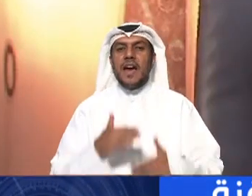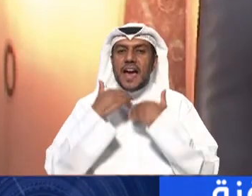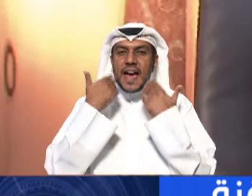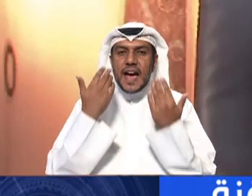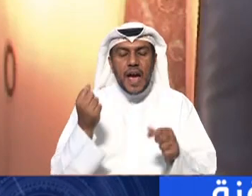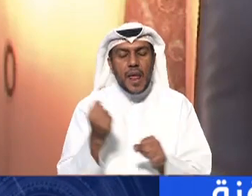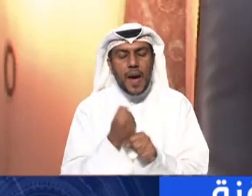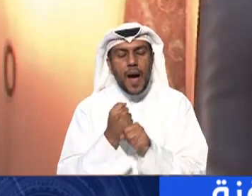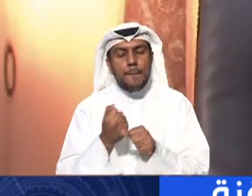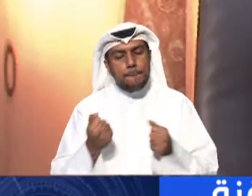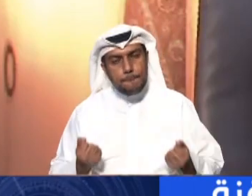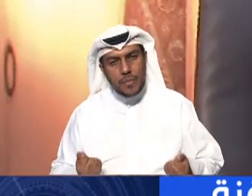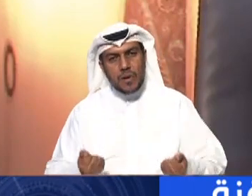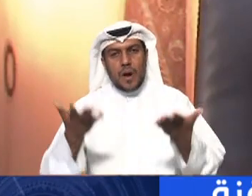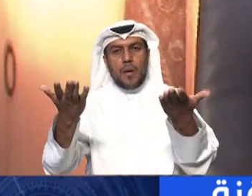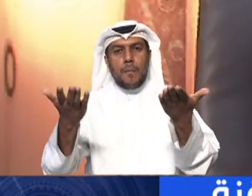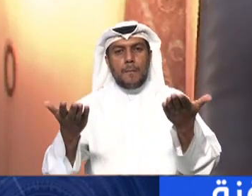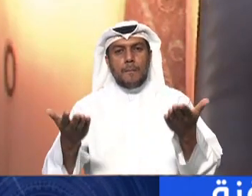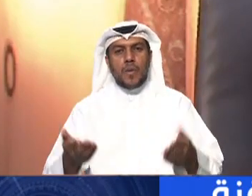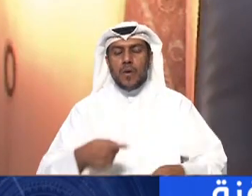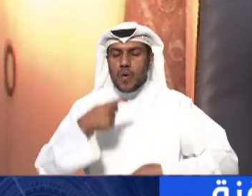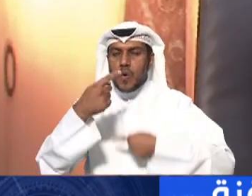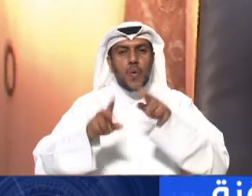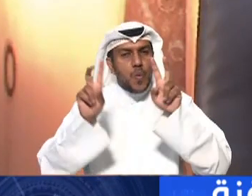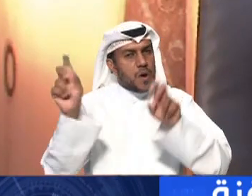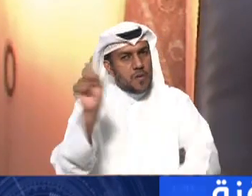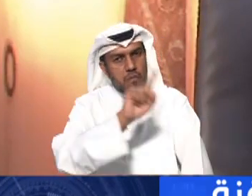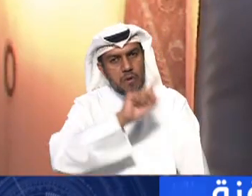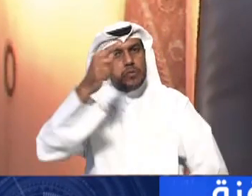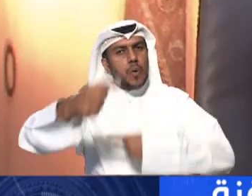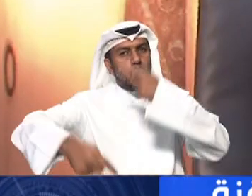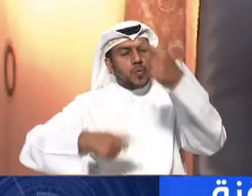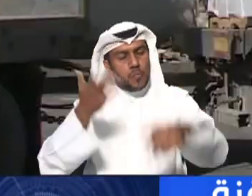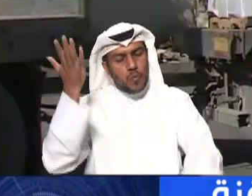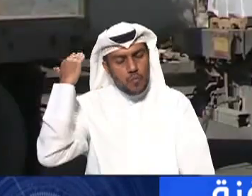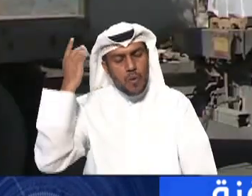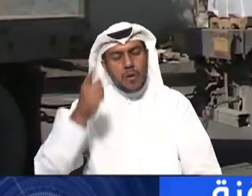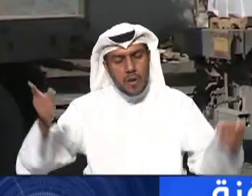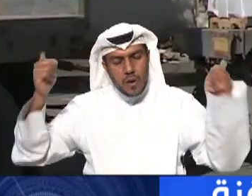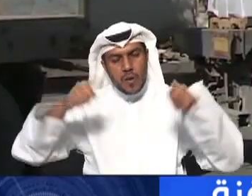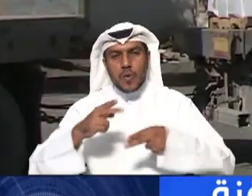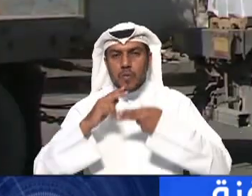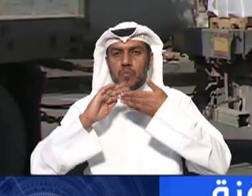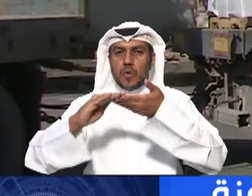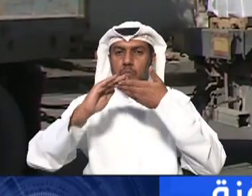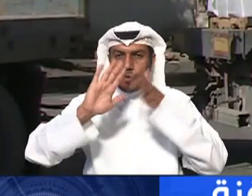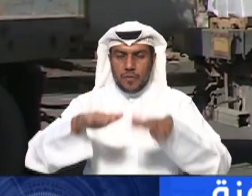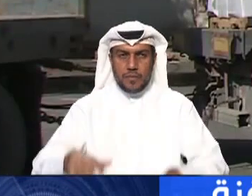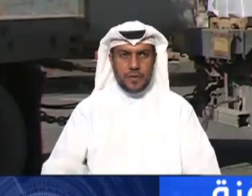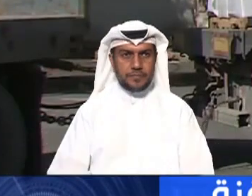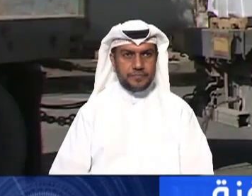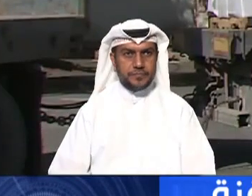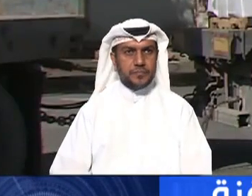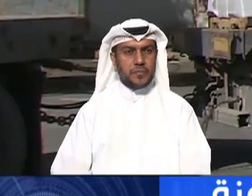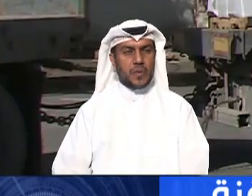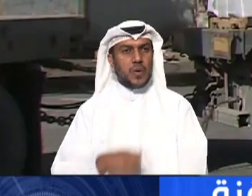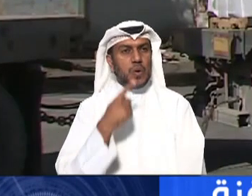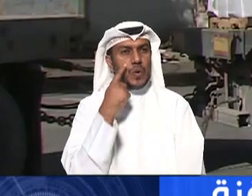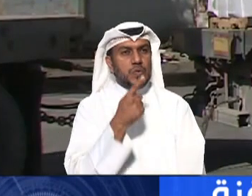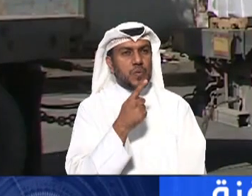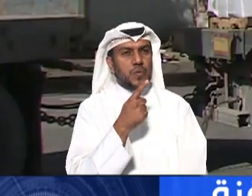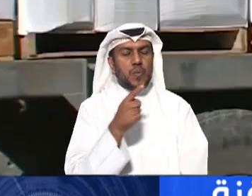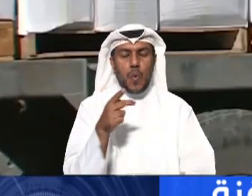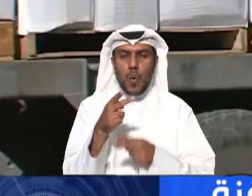تتوقف عن تقديم المساعدة والعون إلى أهلنا في قطاع غزة. جهود كبيرة تبذلها